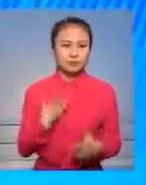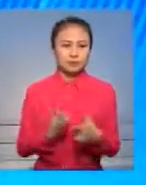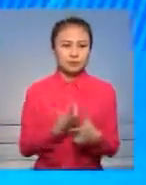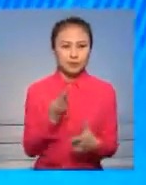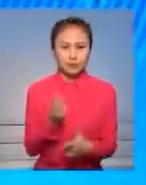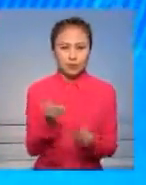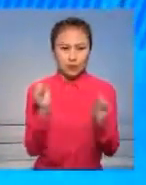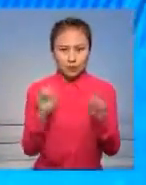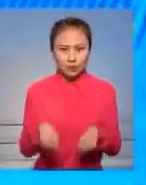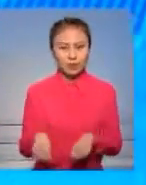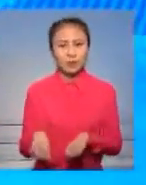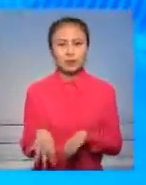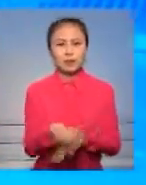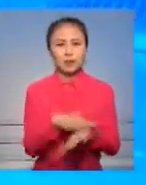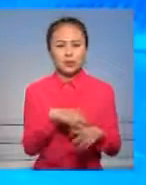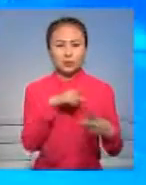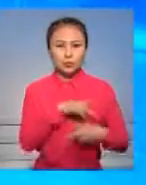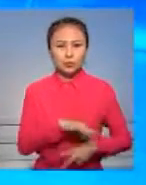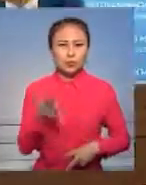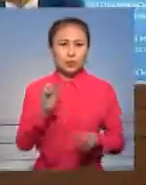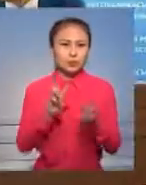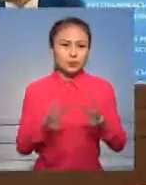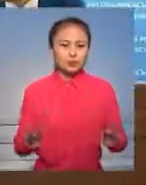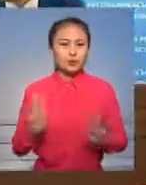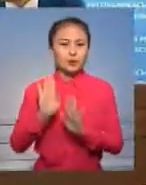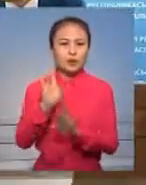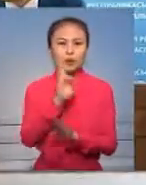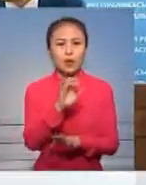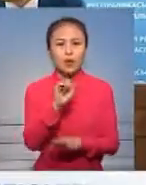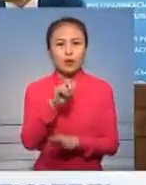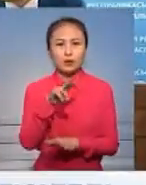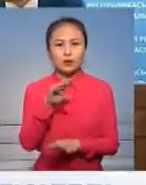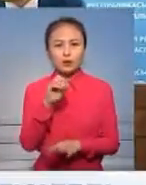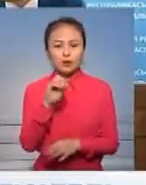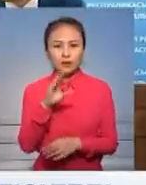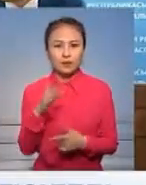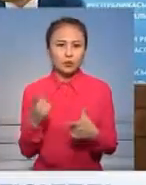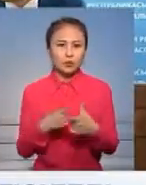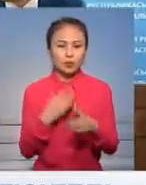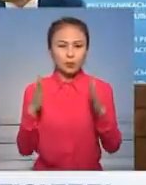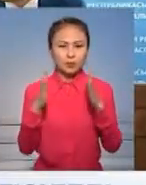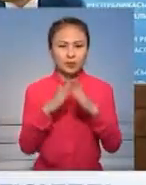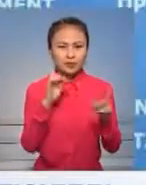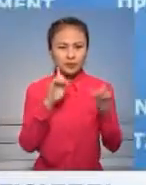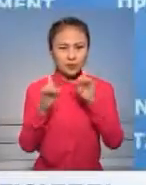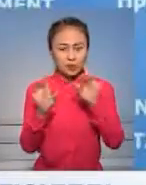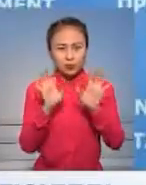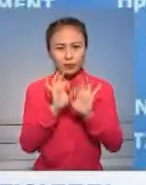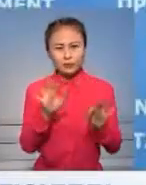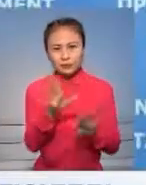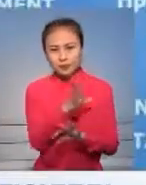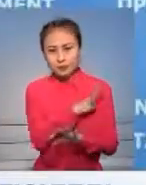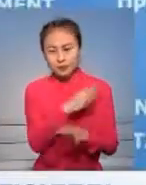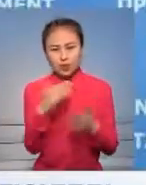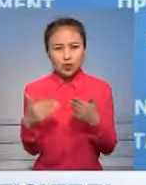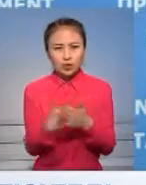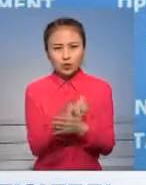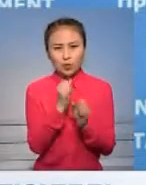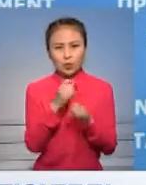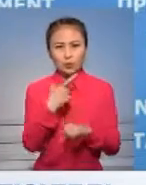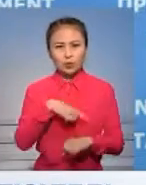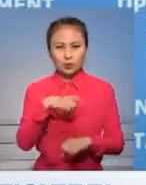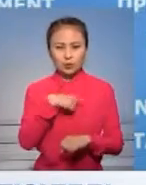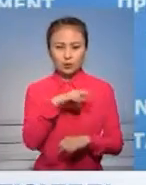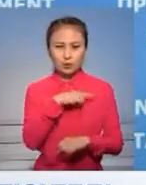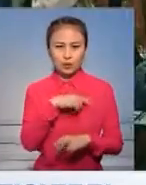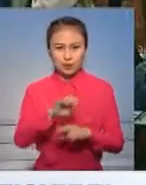төлемдерін біріктіреді. Еңбек және халықты әлеуметтік қорғау министрінің орынбасары Нұржан Әлтаев үкімет үйінде өткен брифинг барысында осылай деді. Оның айтуынша,